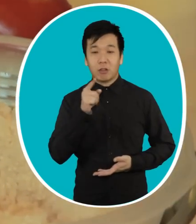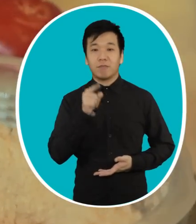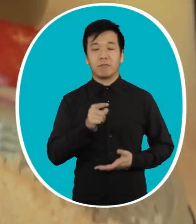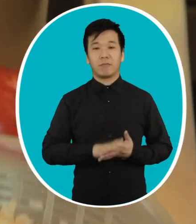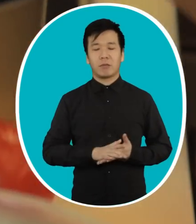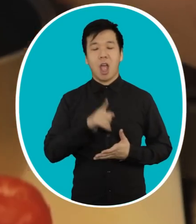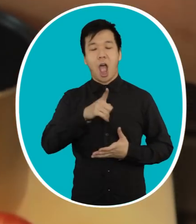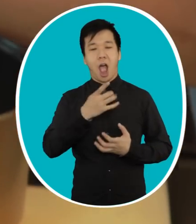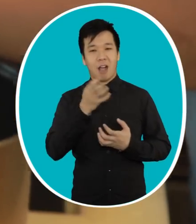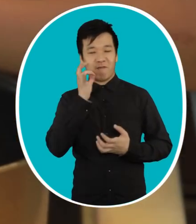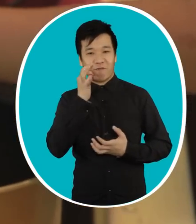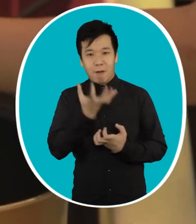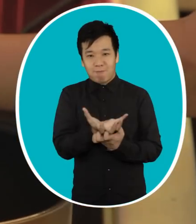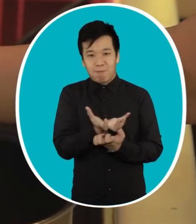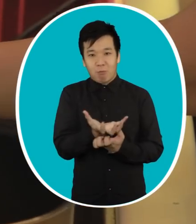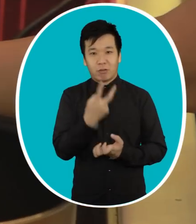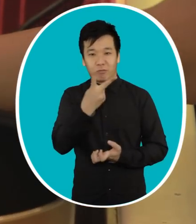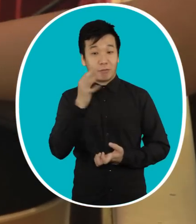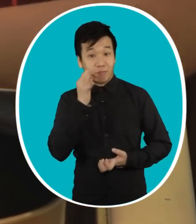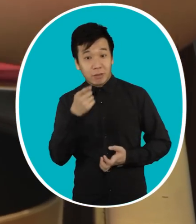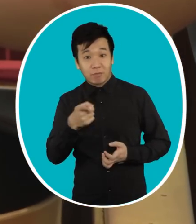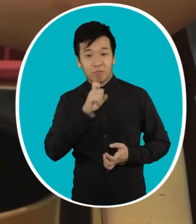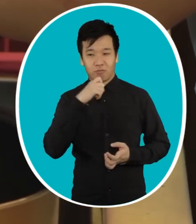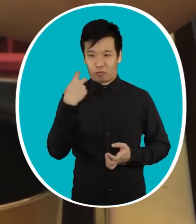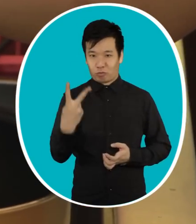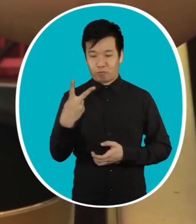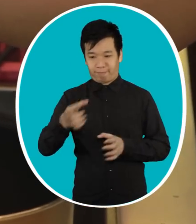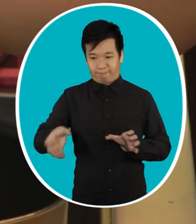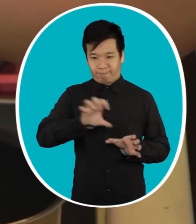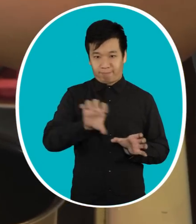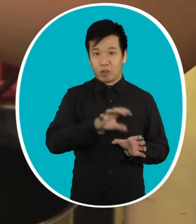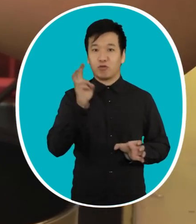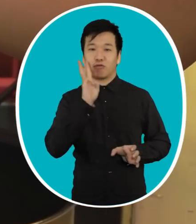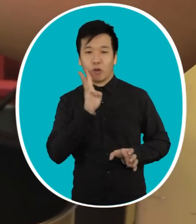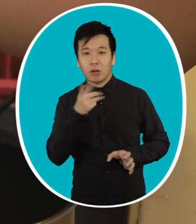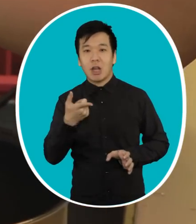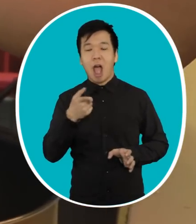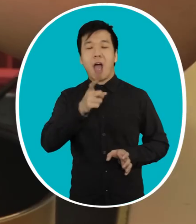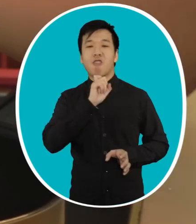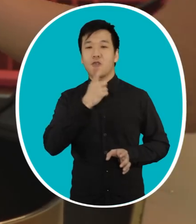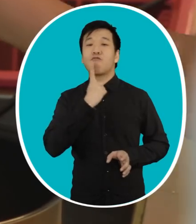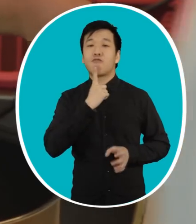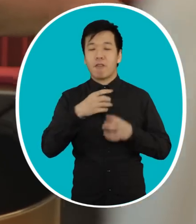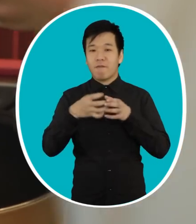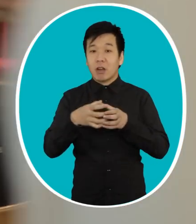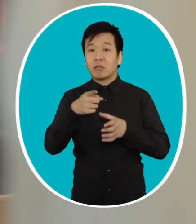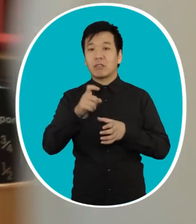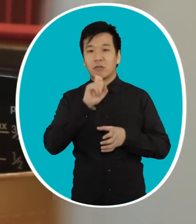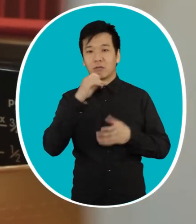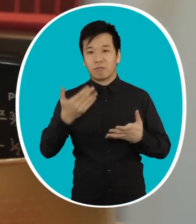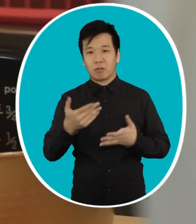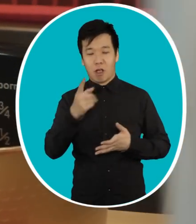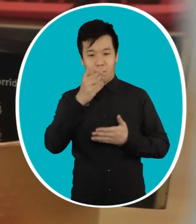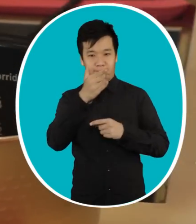如果煲飯嘅話咧，兩百米咧就落兩百水嘅。咁但係因為今日咧個番茄係有水分嘅，我哋落